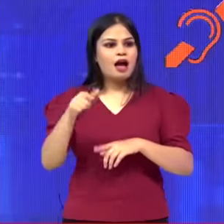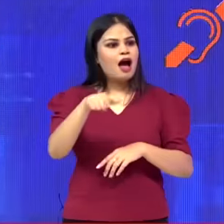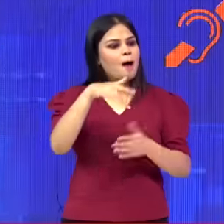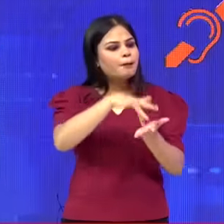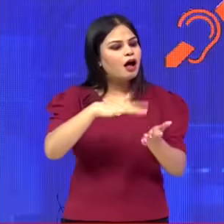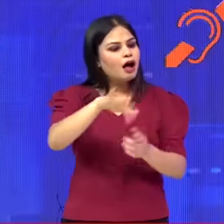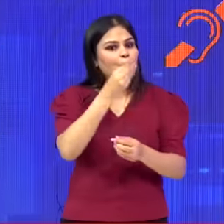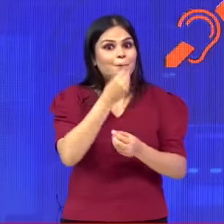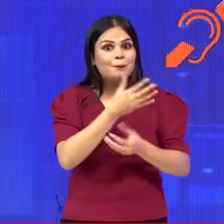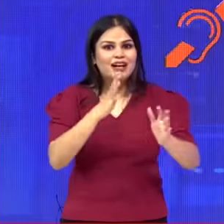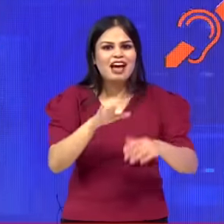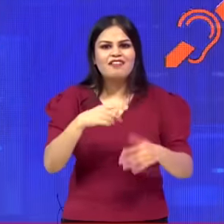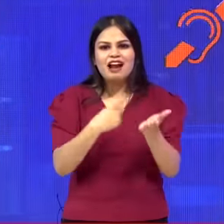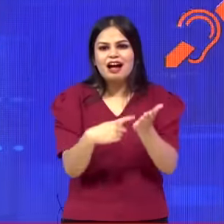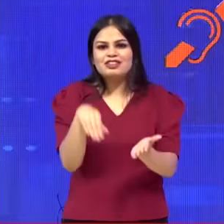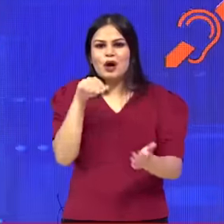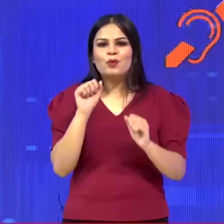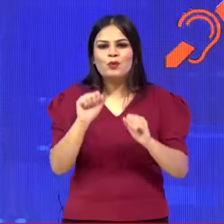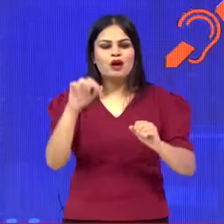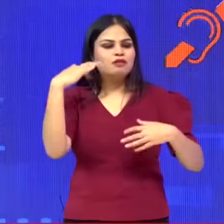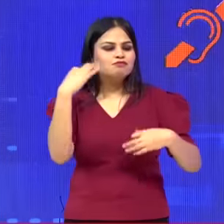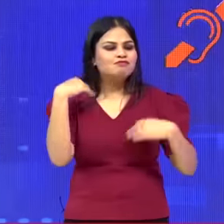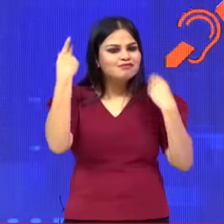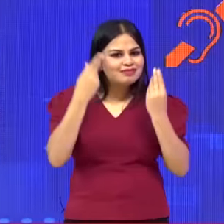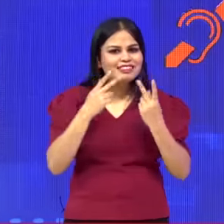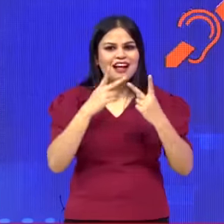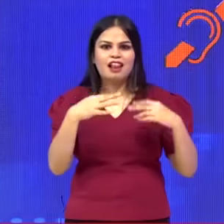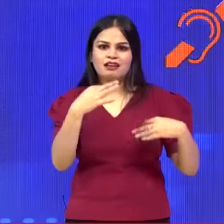तो राजस्थानी फोक डांसर्स सब वहाँ पर थे।